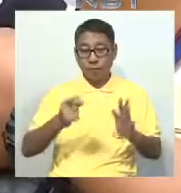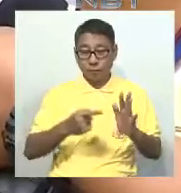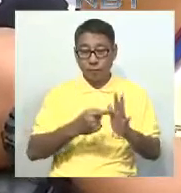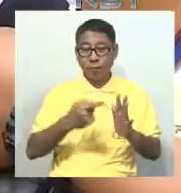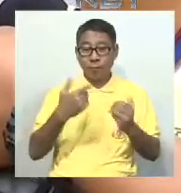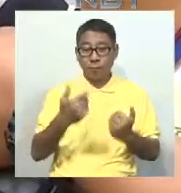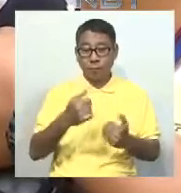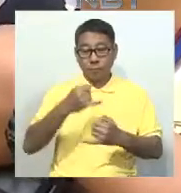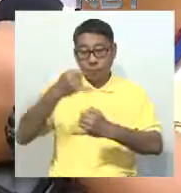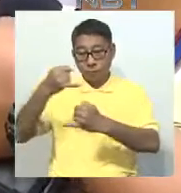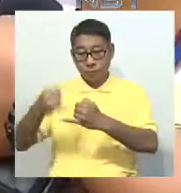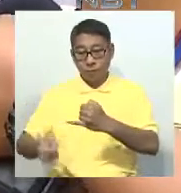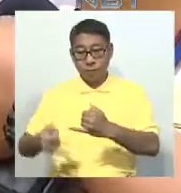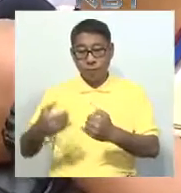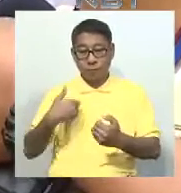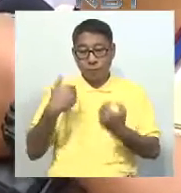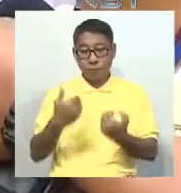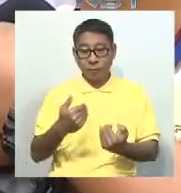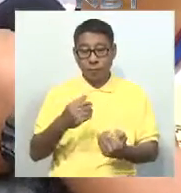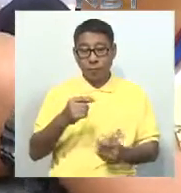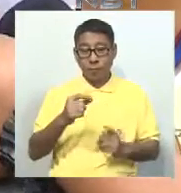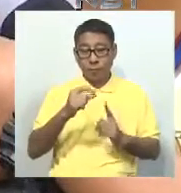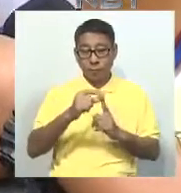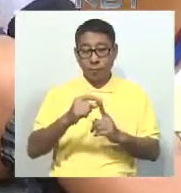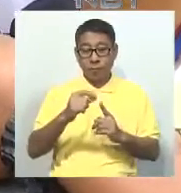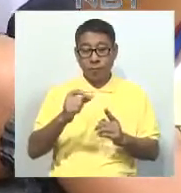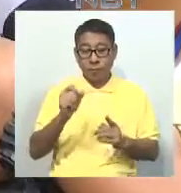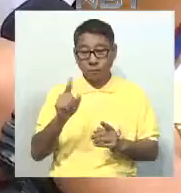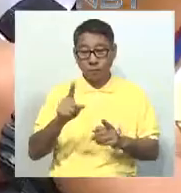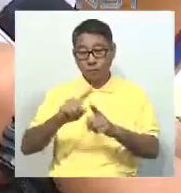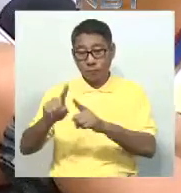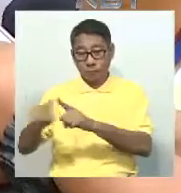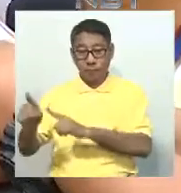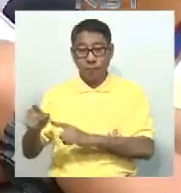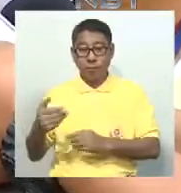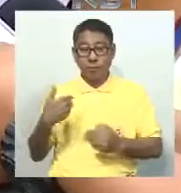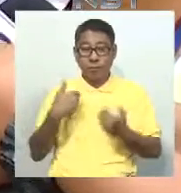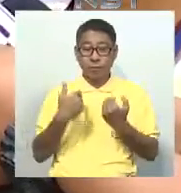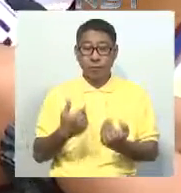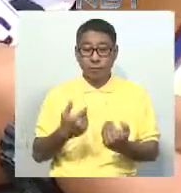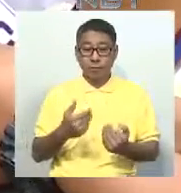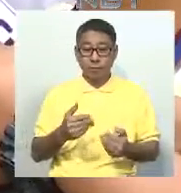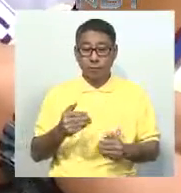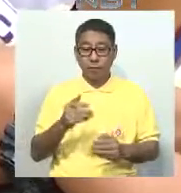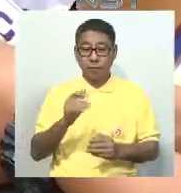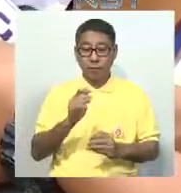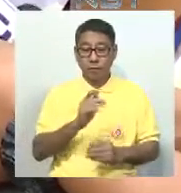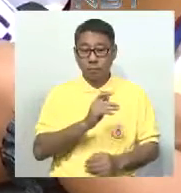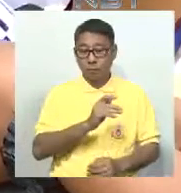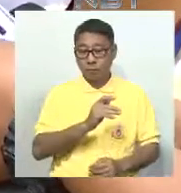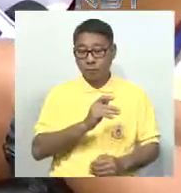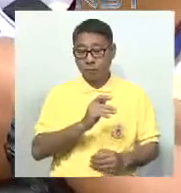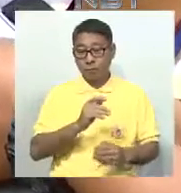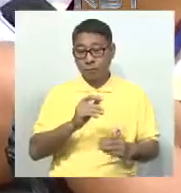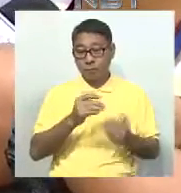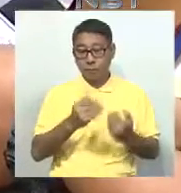เวลาจบก็ต้องด้วยเกล้าด้วยกระหม่อมขอเดชะแล้วก็ที่เราเคยเห็นว่าพระราชองค์การก็จะต้องเป็นพระบรมราชองค์การ